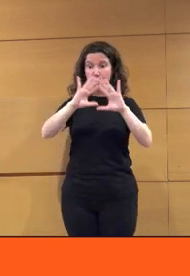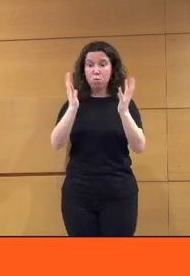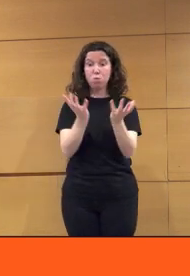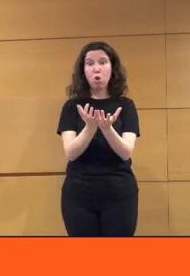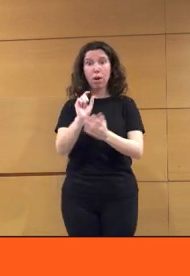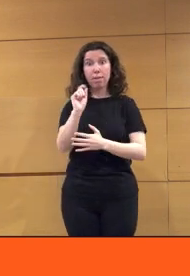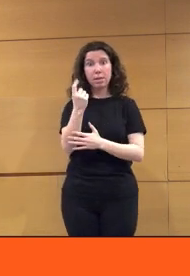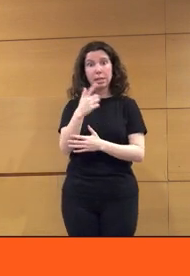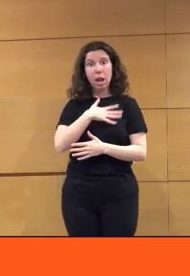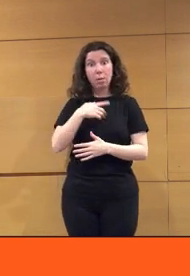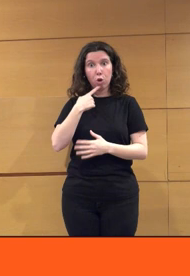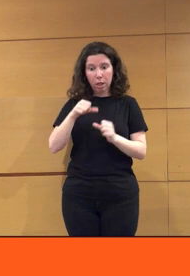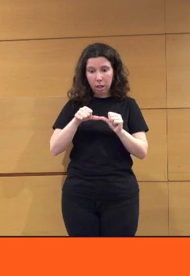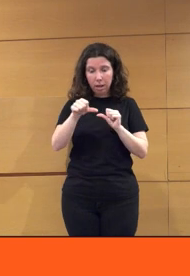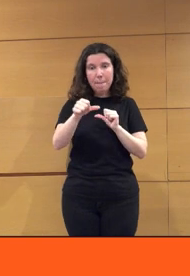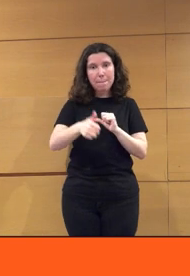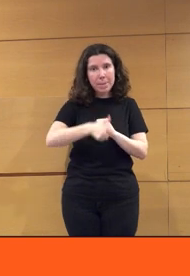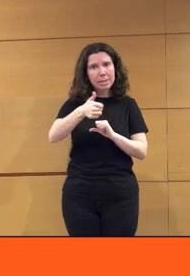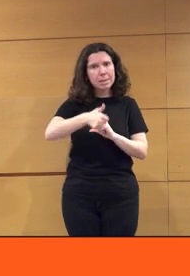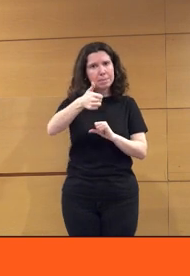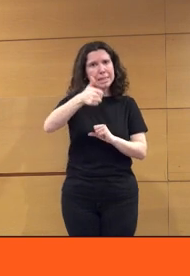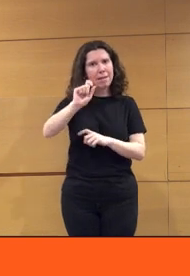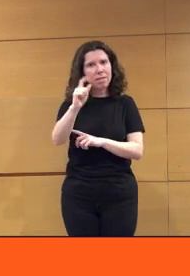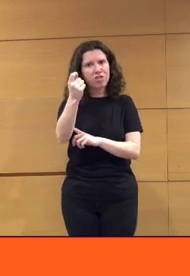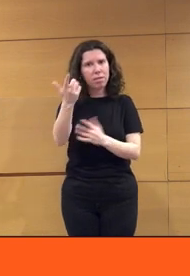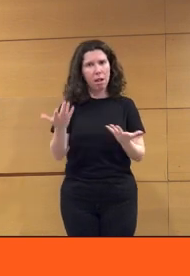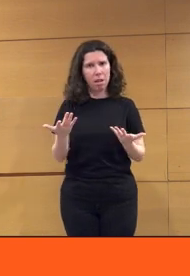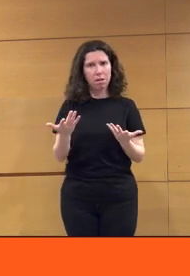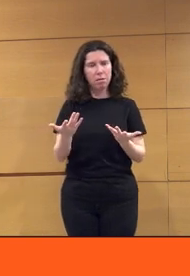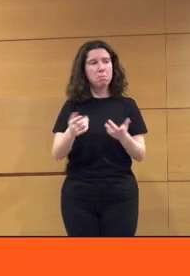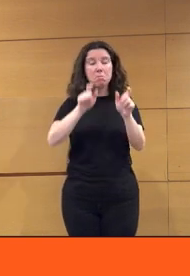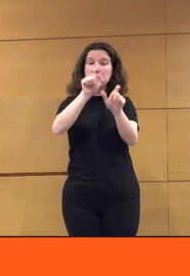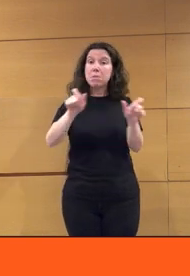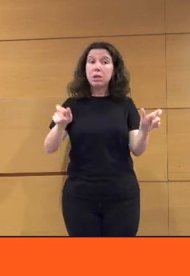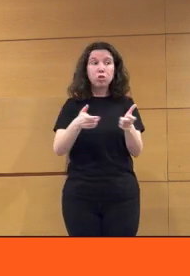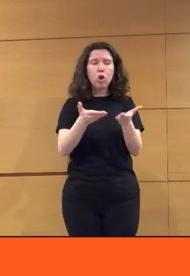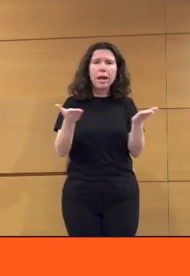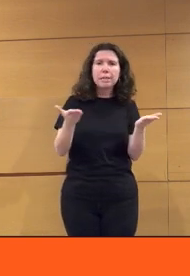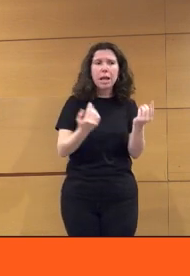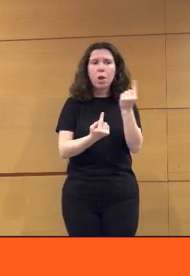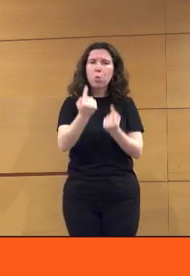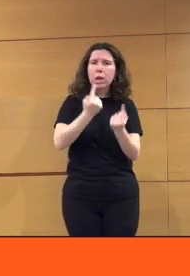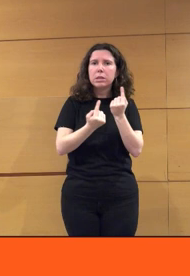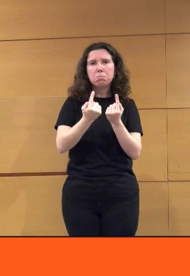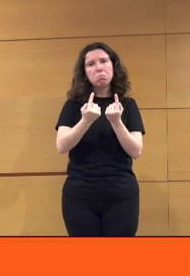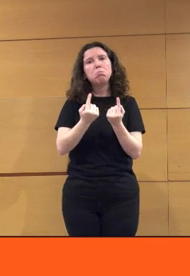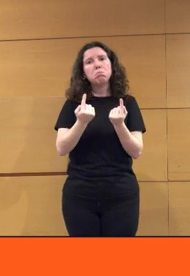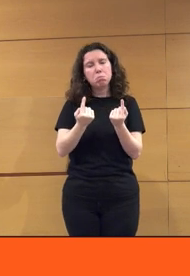fer més coses en digital. Per tant, no podem deixar enrere aquelles persones que tenen algun tipus